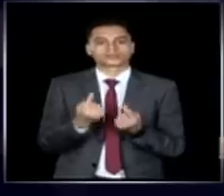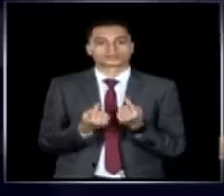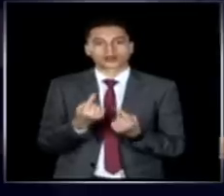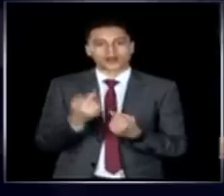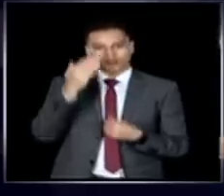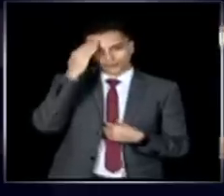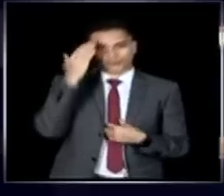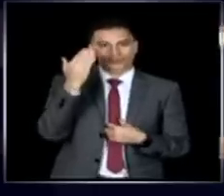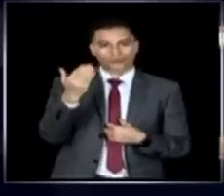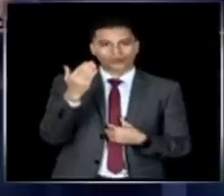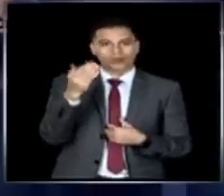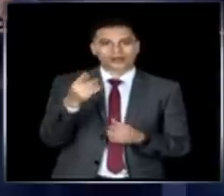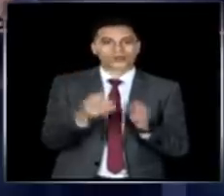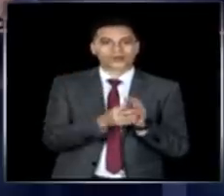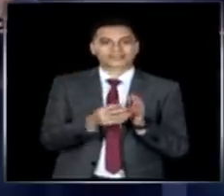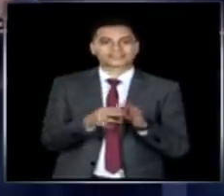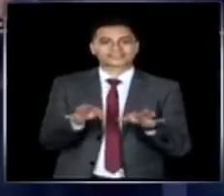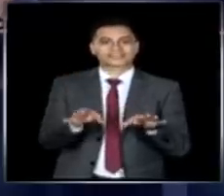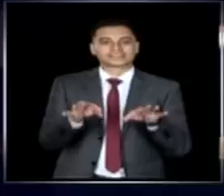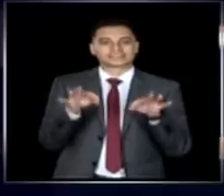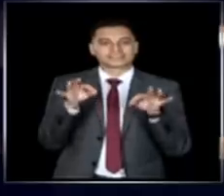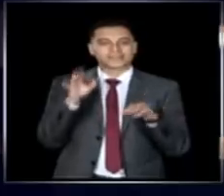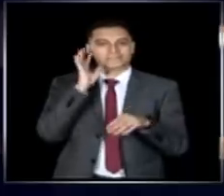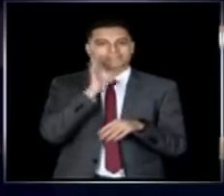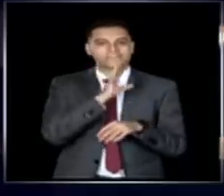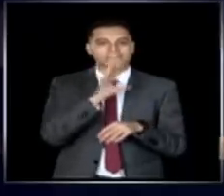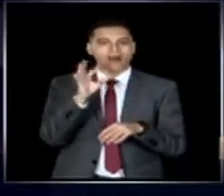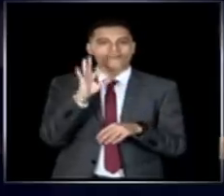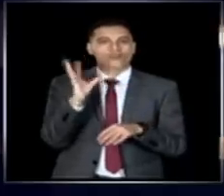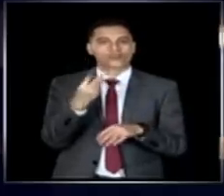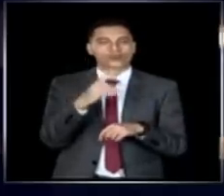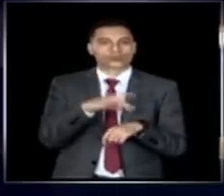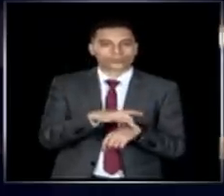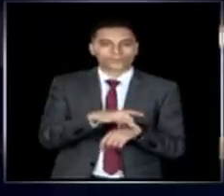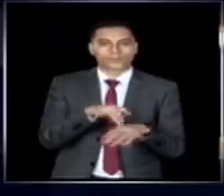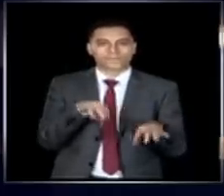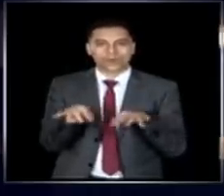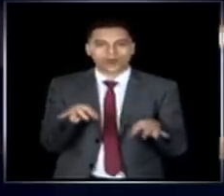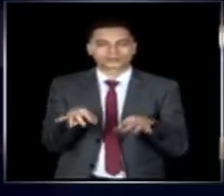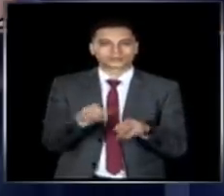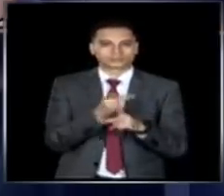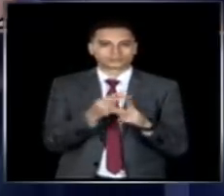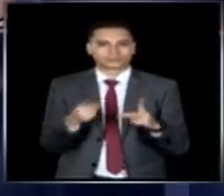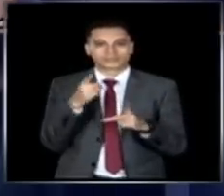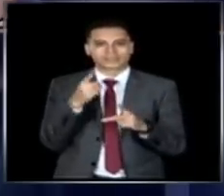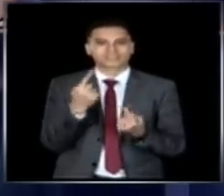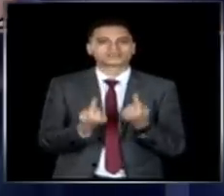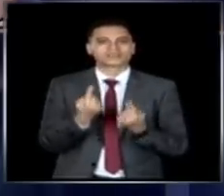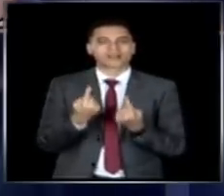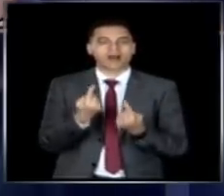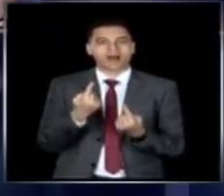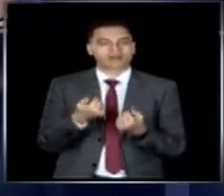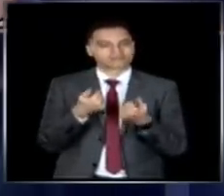جدا، خرجنا برا الطب والهندسة. احكيلي دخلتي زراعة ليه؟ والله هو ما كانش هدف من